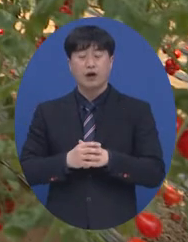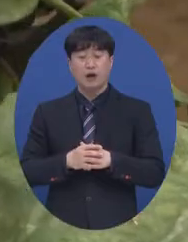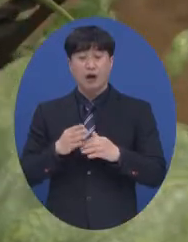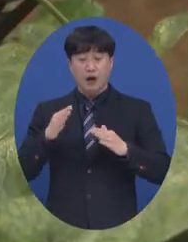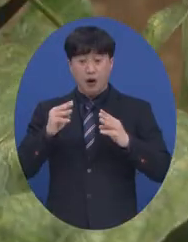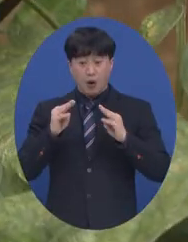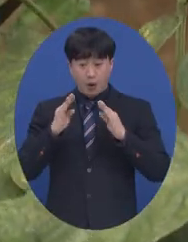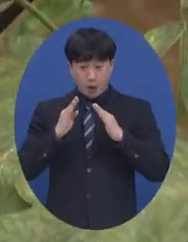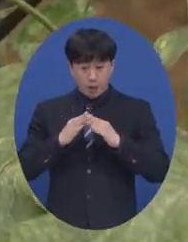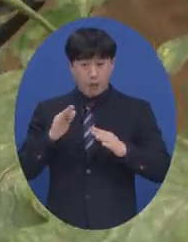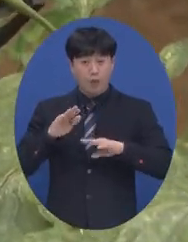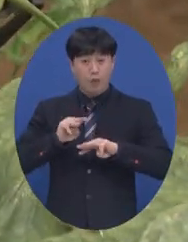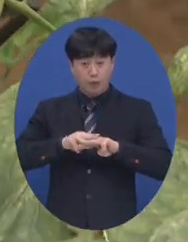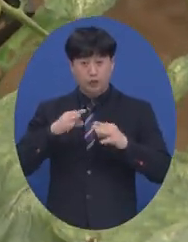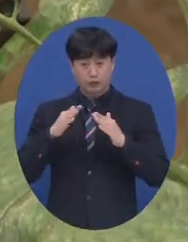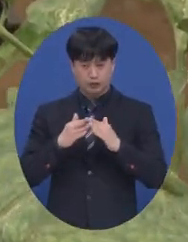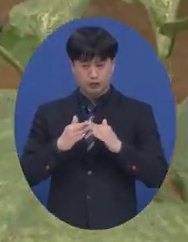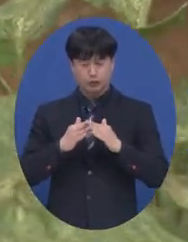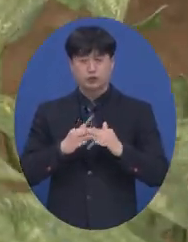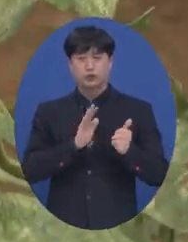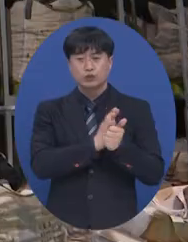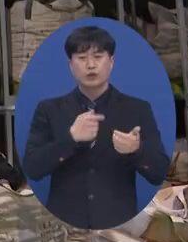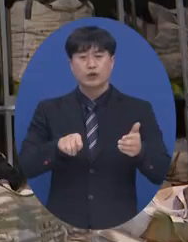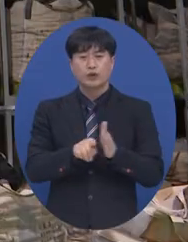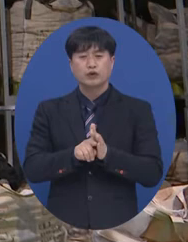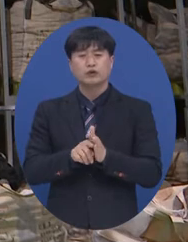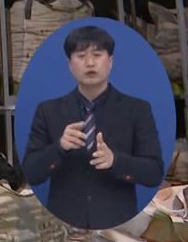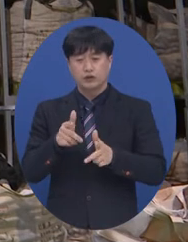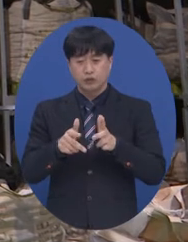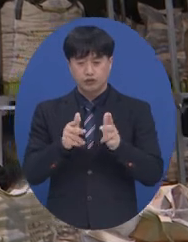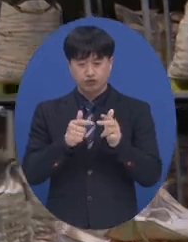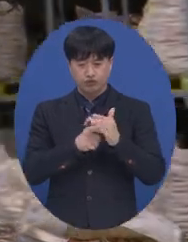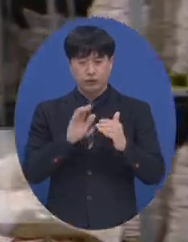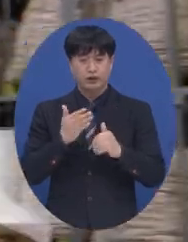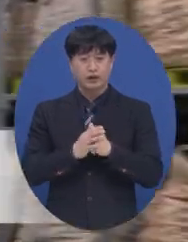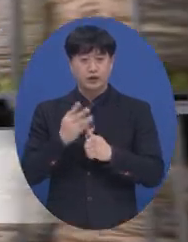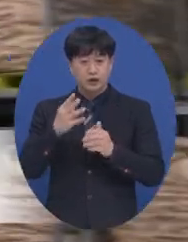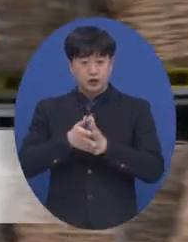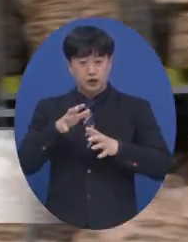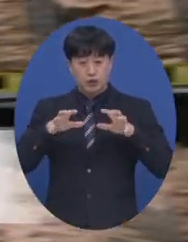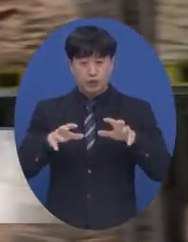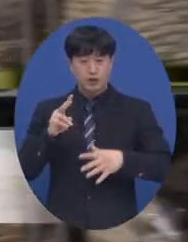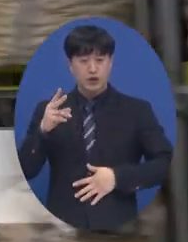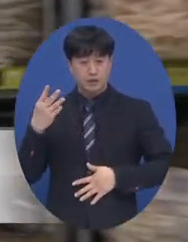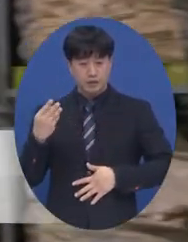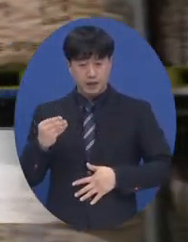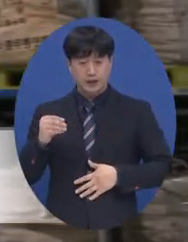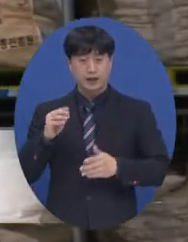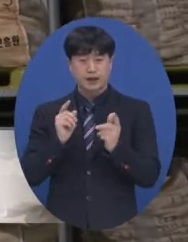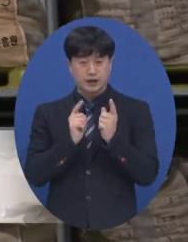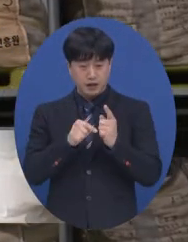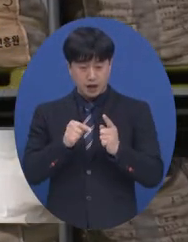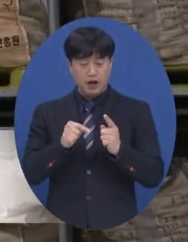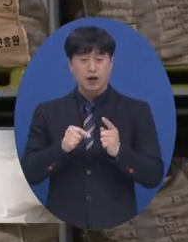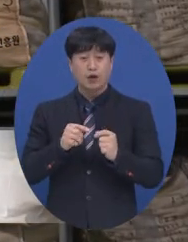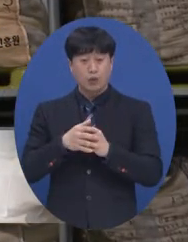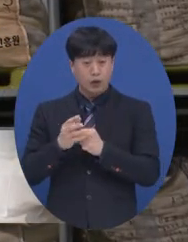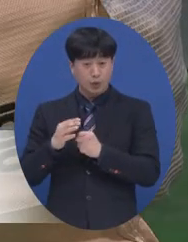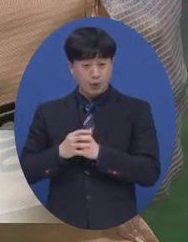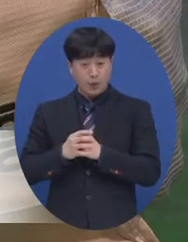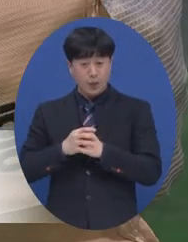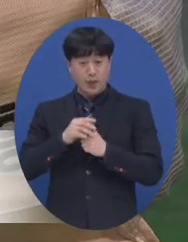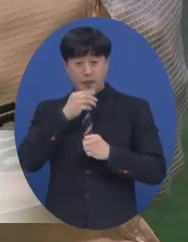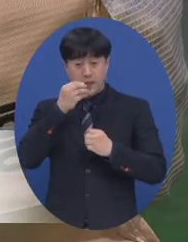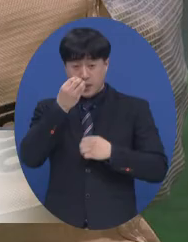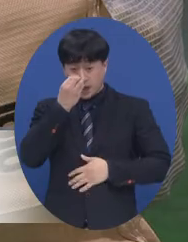농가를 돕기 위해 친환경 건강과의 공급 시범 사업도 50 않다 세계 식은 2만여 명을 대상으로 토마토와 딸기 등